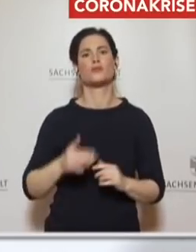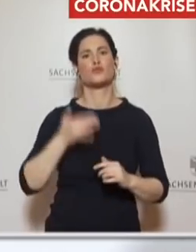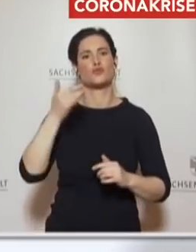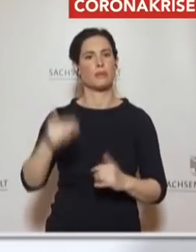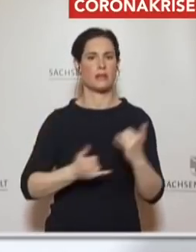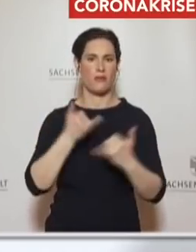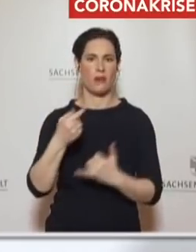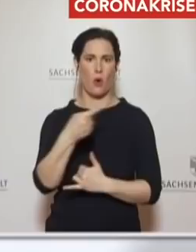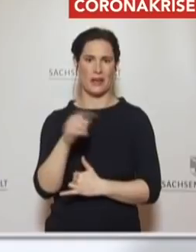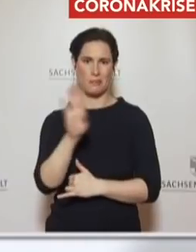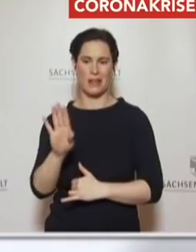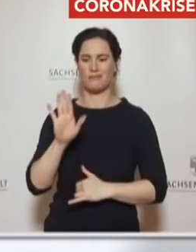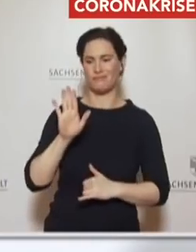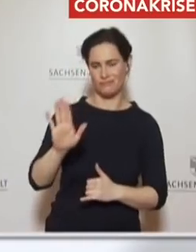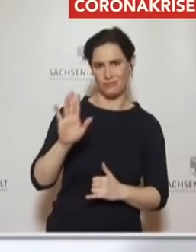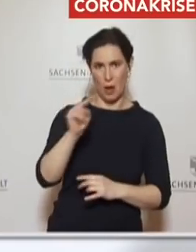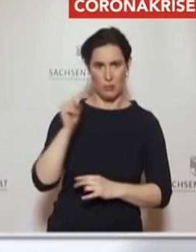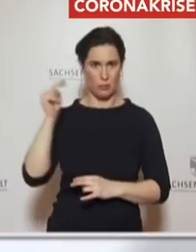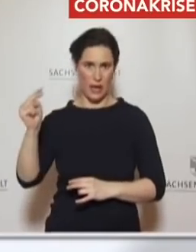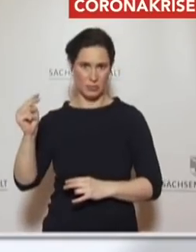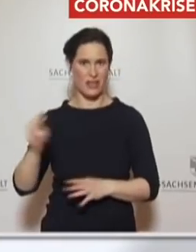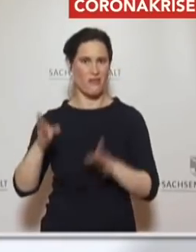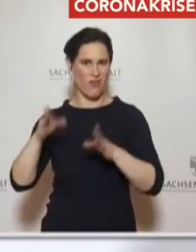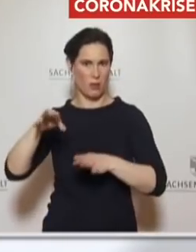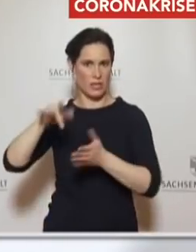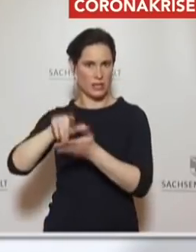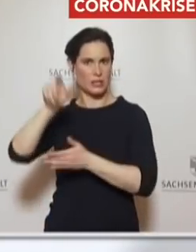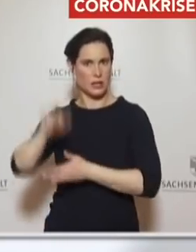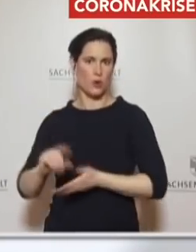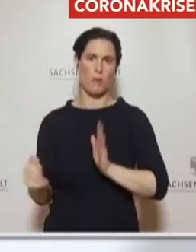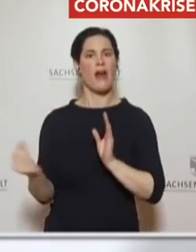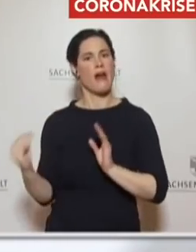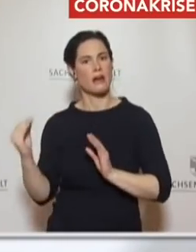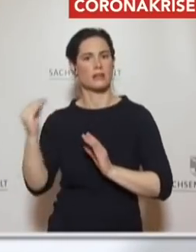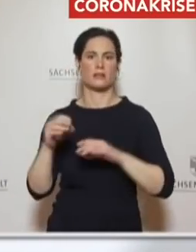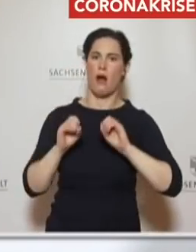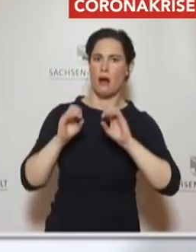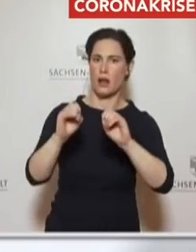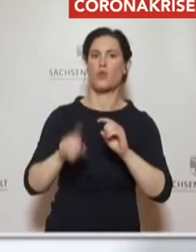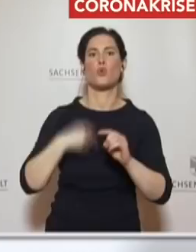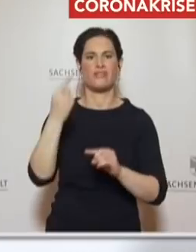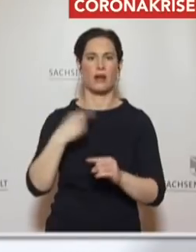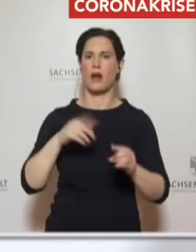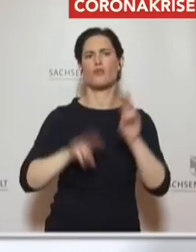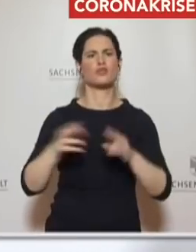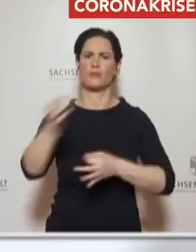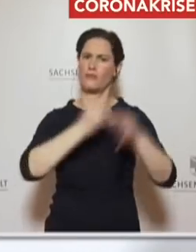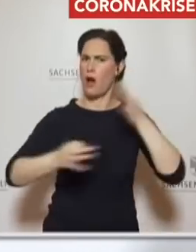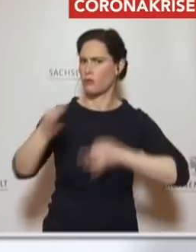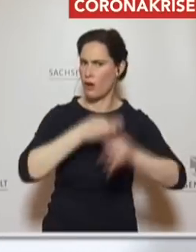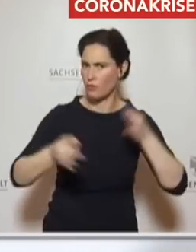das dann auch aus Ihrer Sicht nochmal als zuständige Fachministerin ergänzen und den Rest können wir dann über Fragen